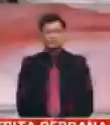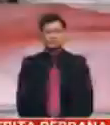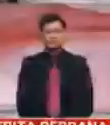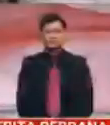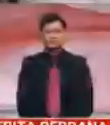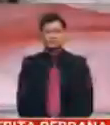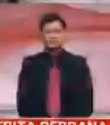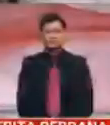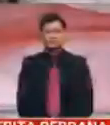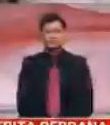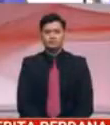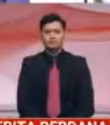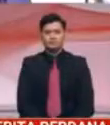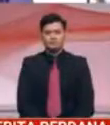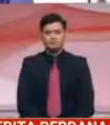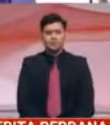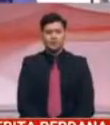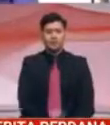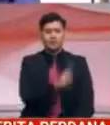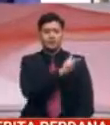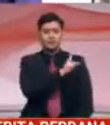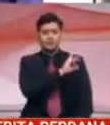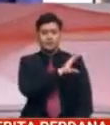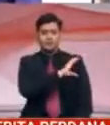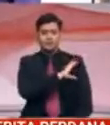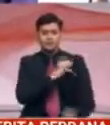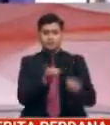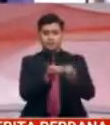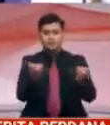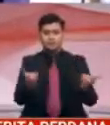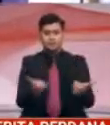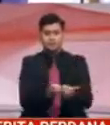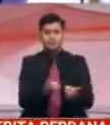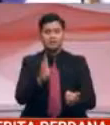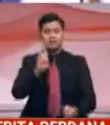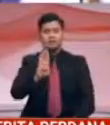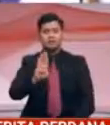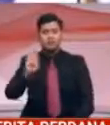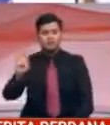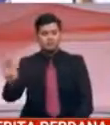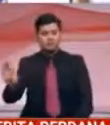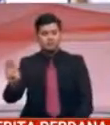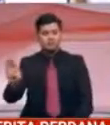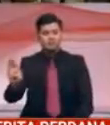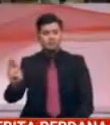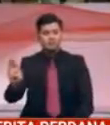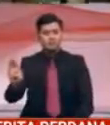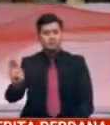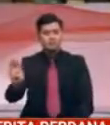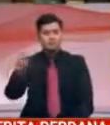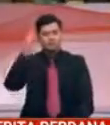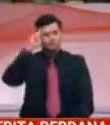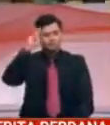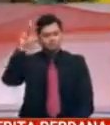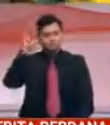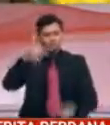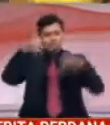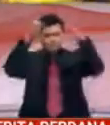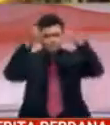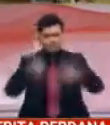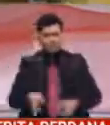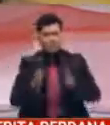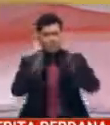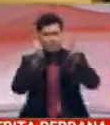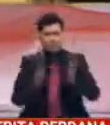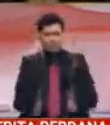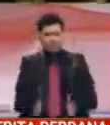Hai sementara itu ketua polis daerah bacok di SP Samsul kemudian Sulaiman mengesahkan mayat